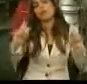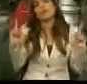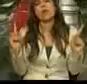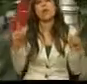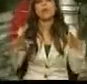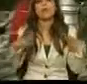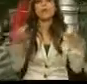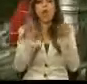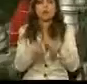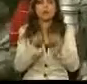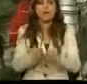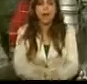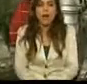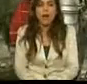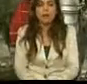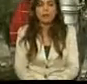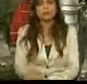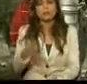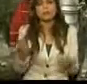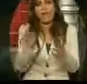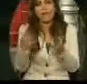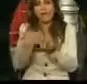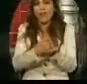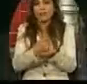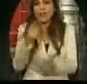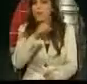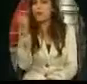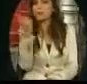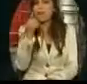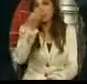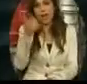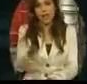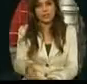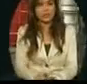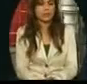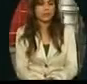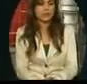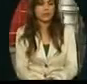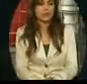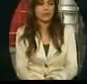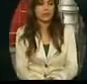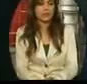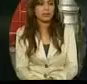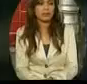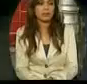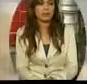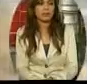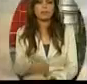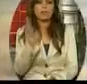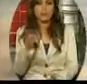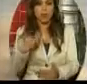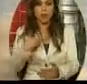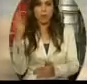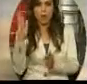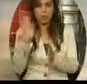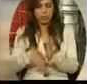אותה חופשה. שימו לב, כך תוכלו לחסוך מאות שקלים בקיץ הזה. איך אתם יכולים לתת לי את זה ביותר זול? שאנחנו מעמלה, ואנחנו מורידים